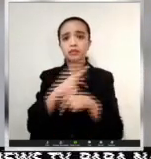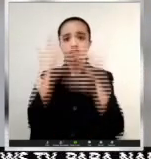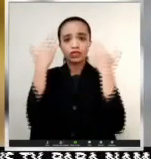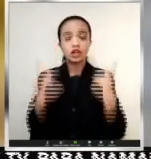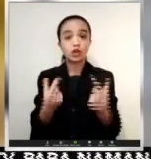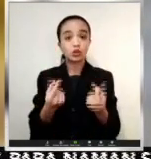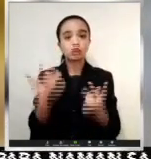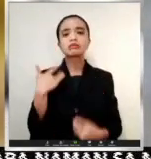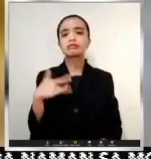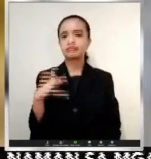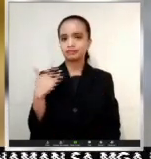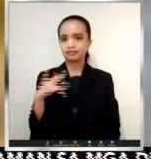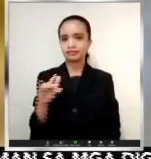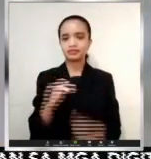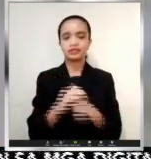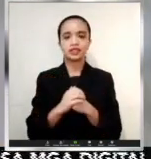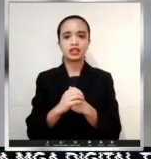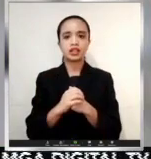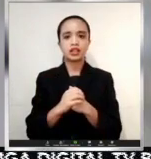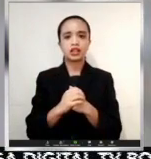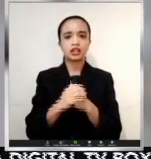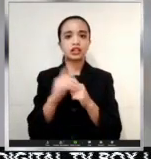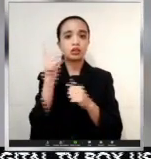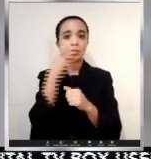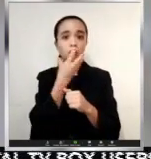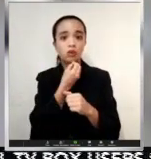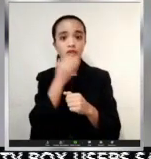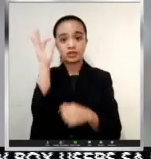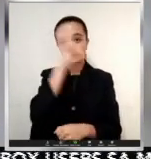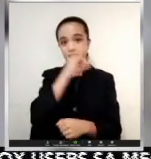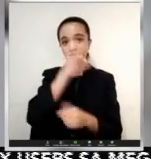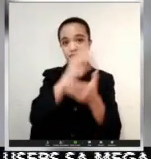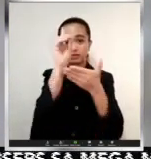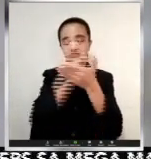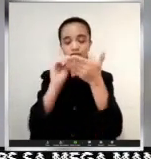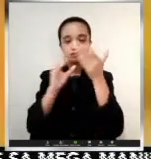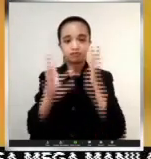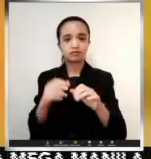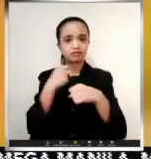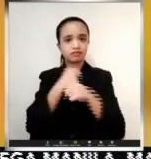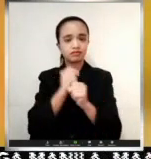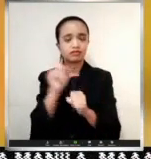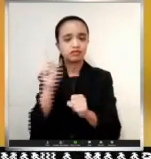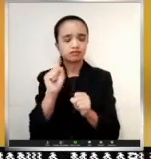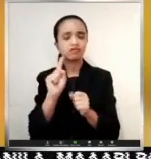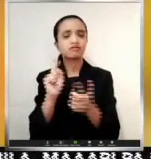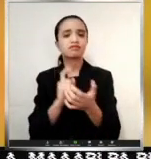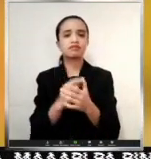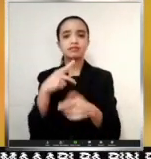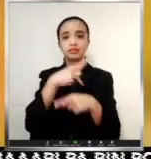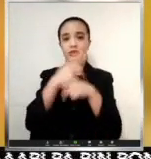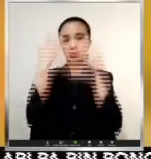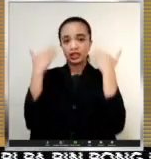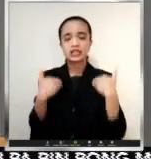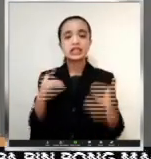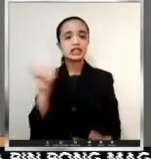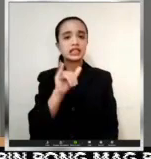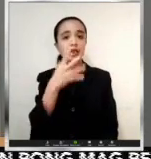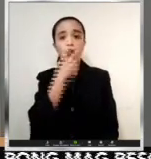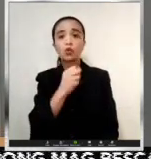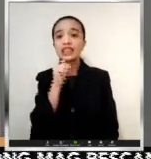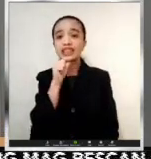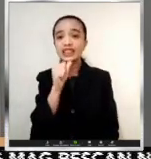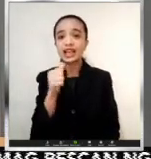rin. Hindi nagpahuli ang mga Filipino designers na gumawa ng mga ganito, kahit para sa mga non-doctors. This is